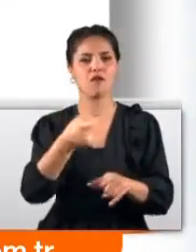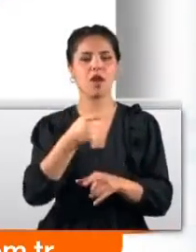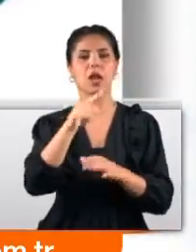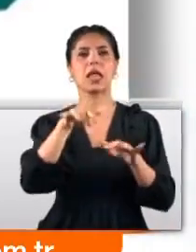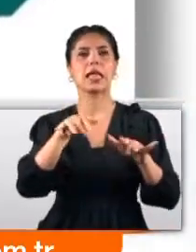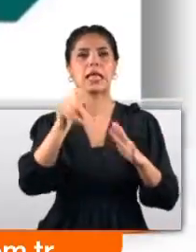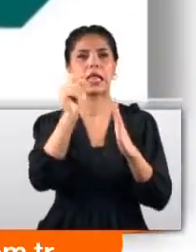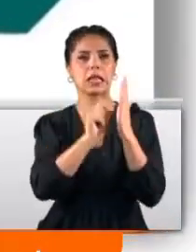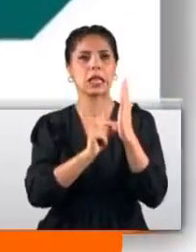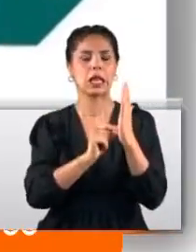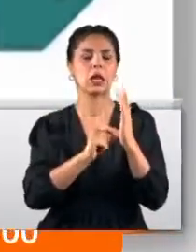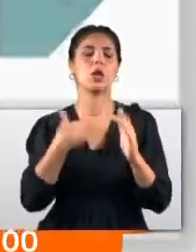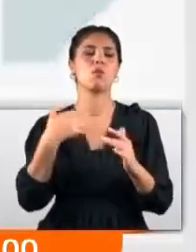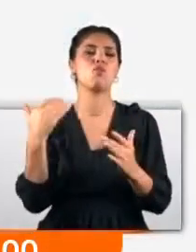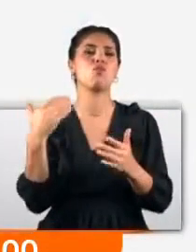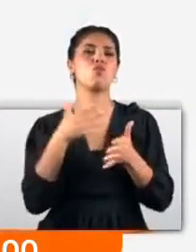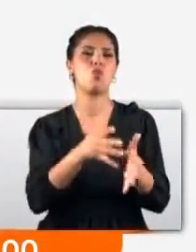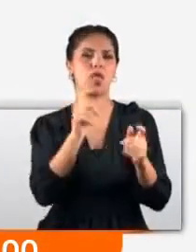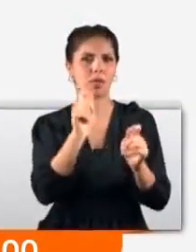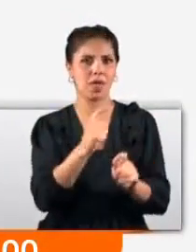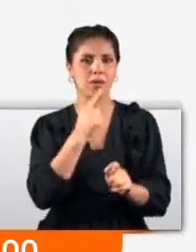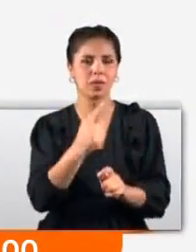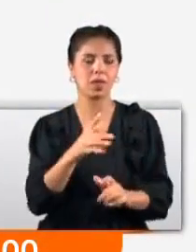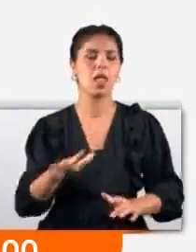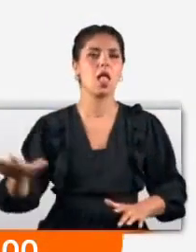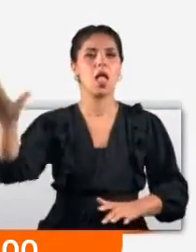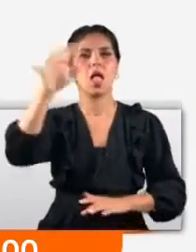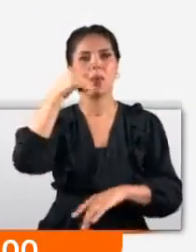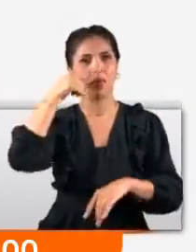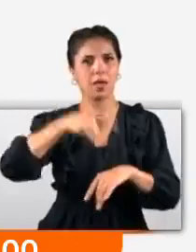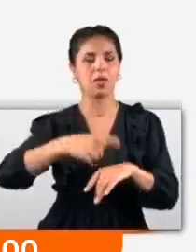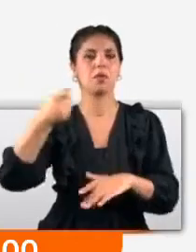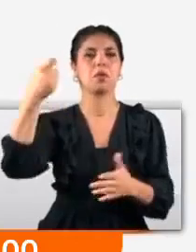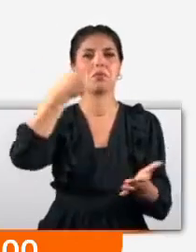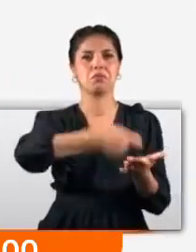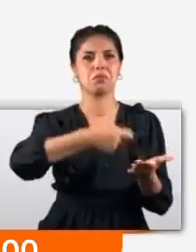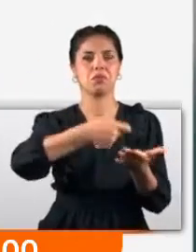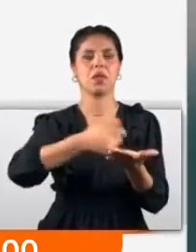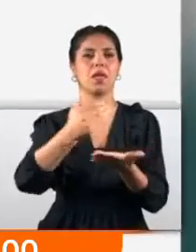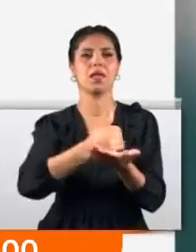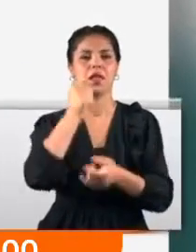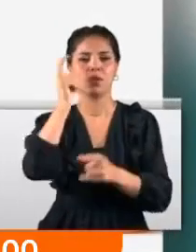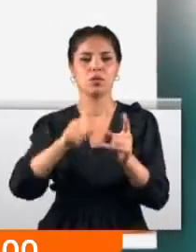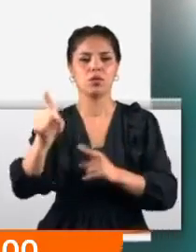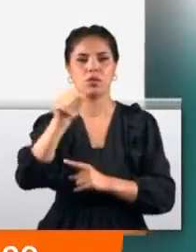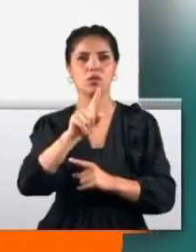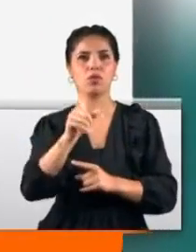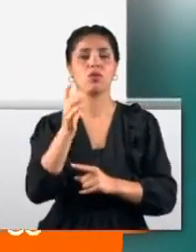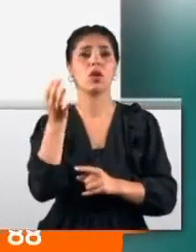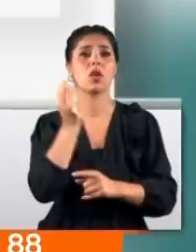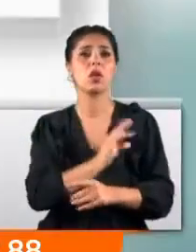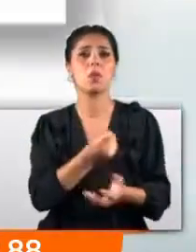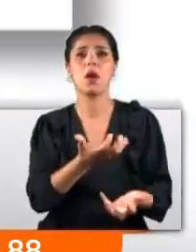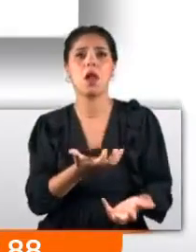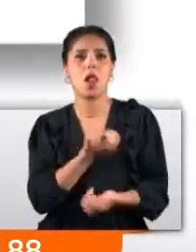keşfine onlarca melek yatırımcı çekti. İnananlar milyonlarca para kaptırdı. Ama yatırımcılar kendilerine vaat edilen karı bir